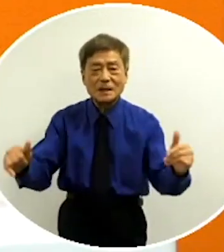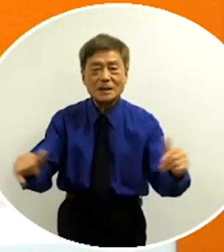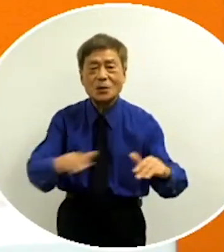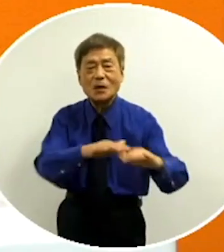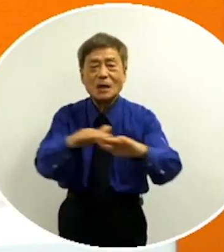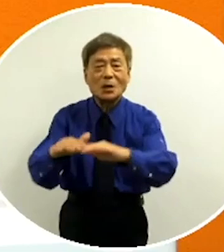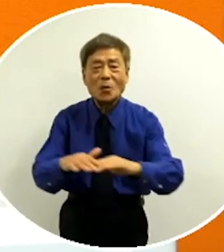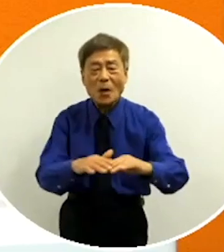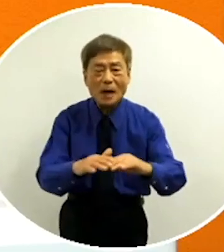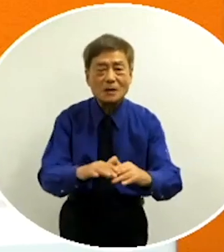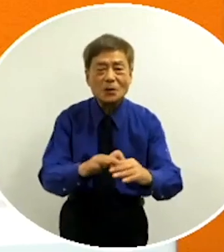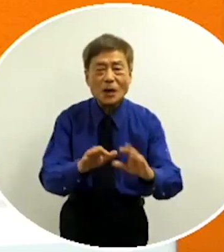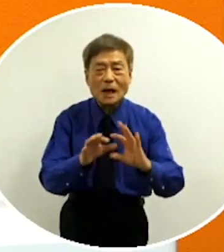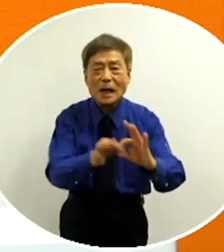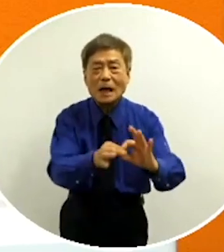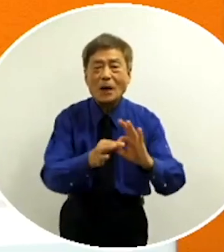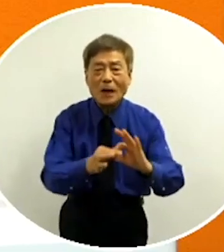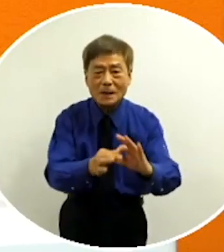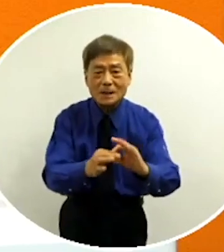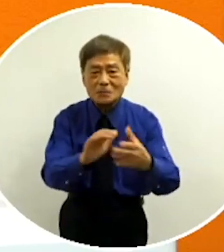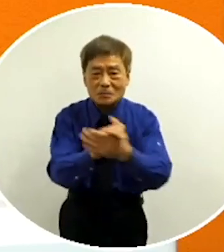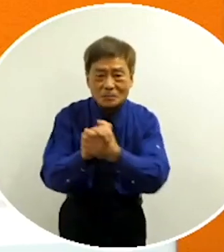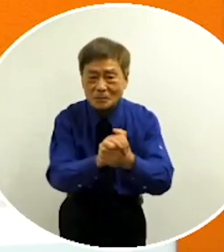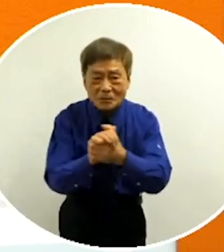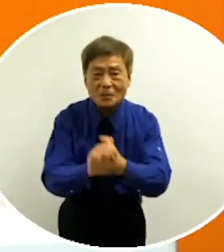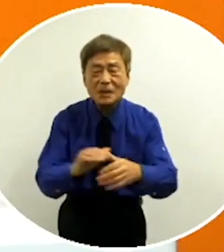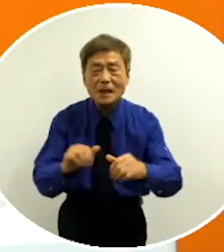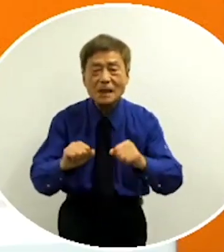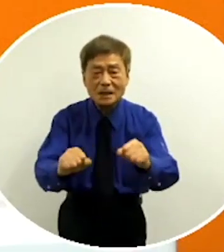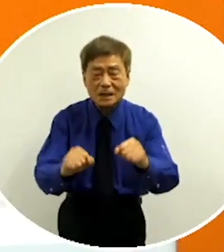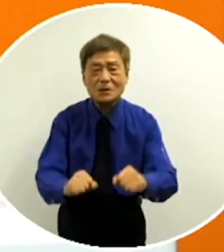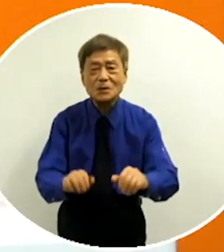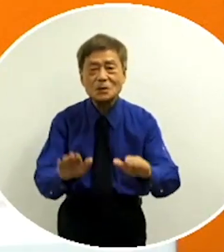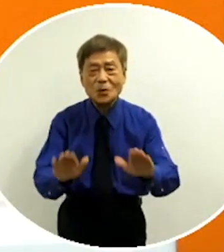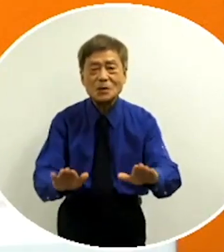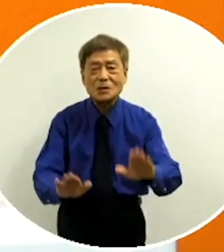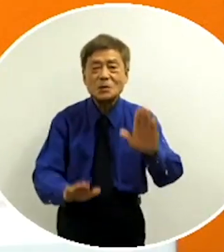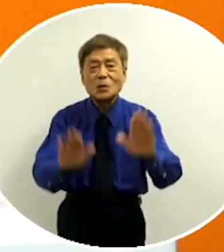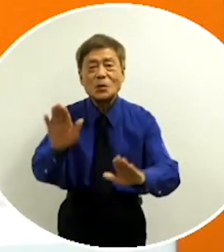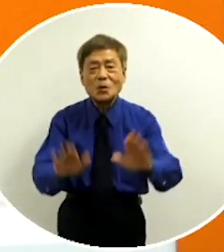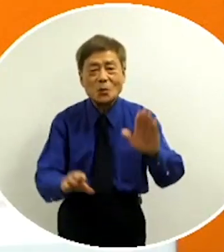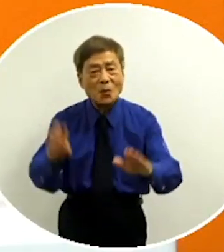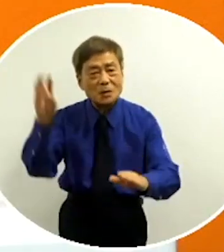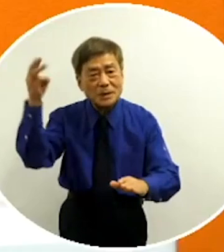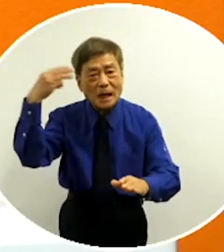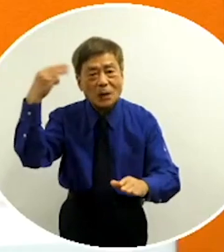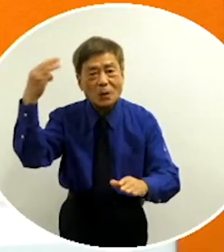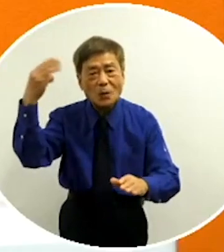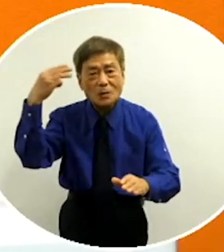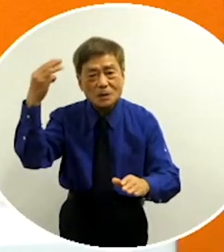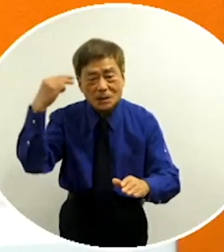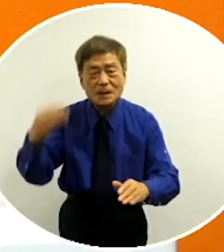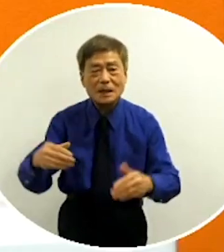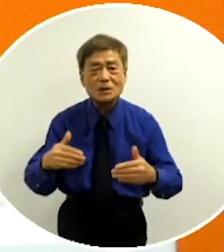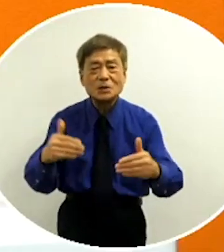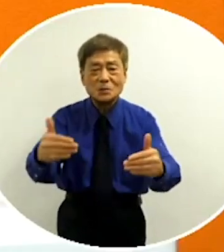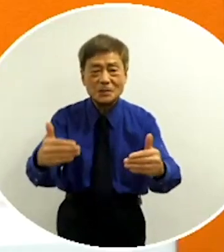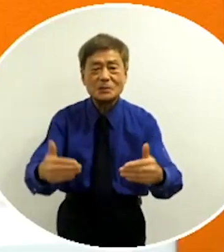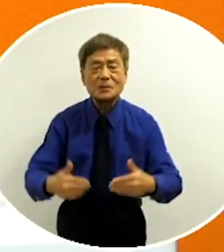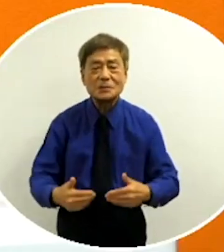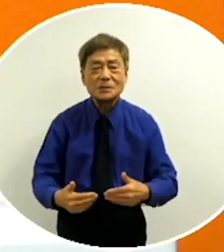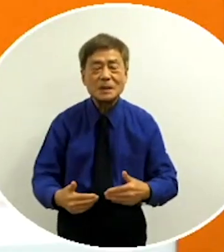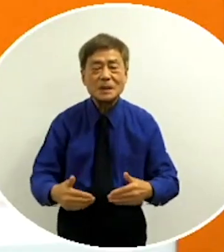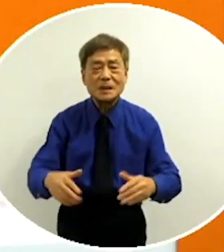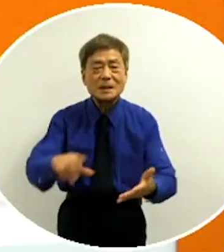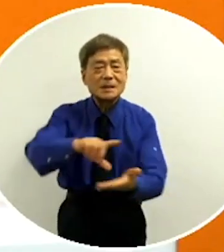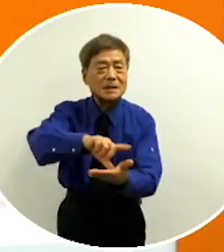てやはりそういうことをちょっと参考にしたり学んだりしながら本当に行こう草の根の地域の